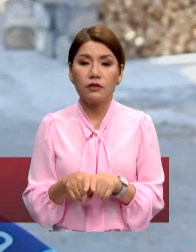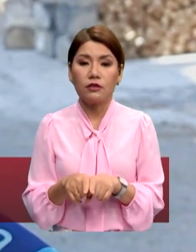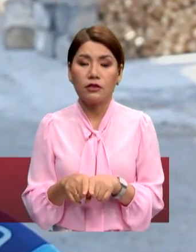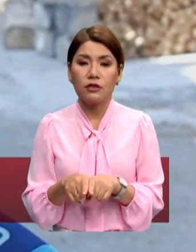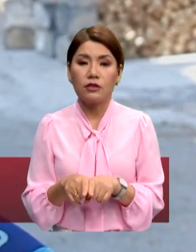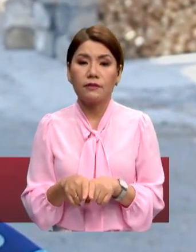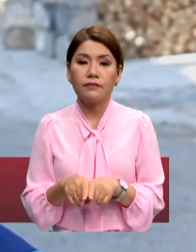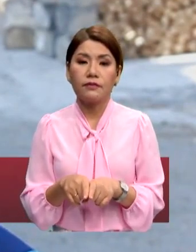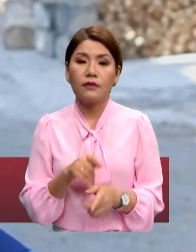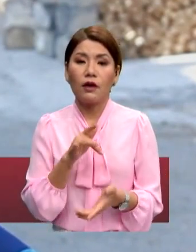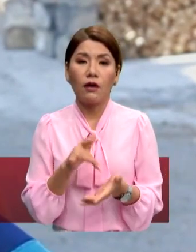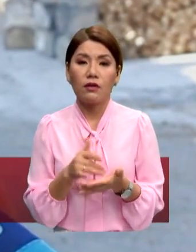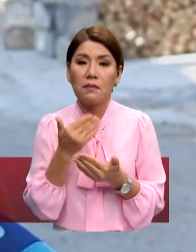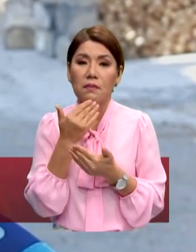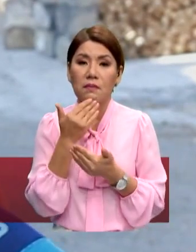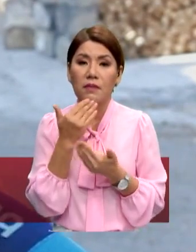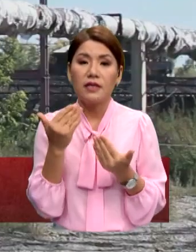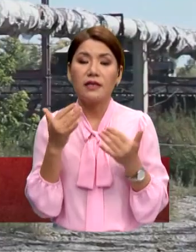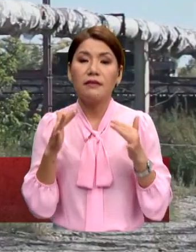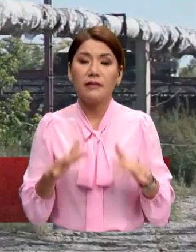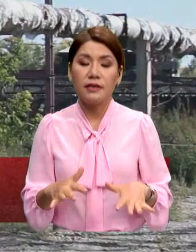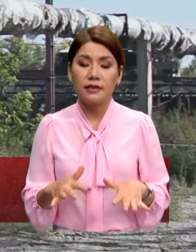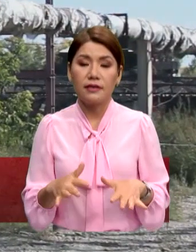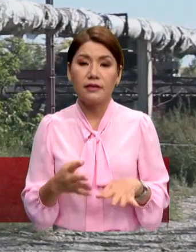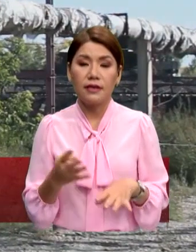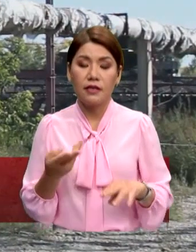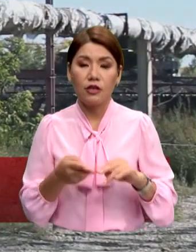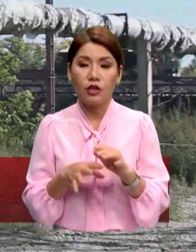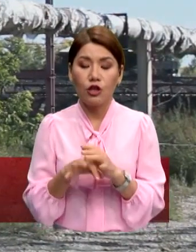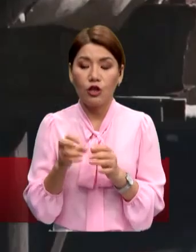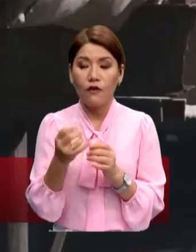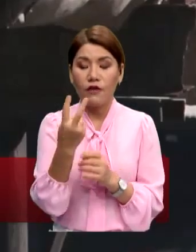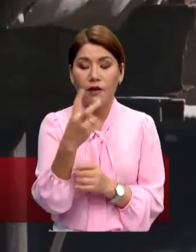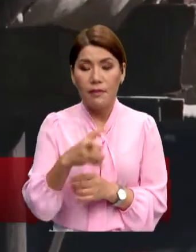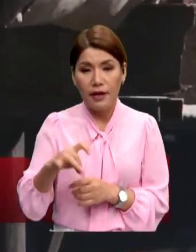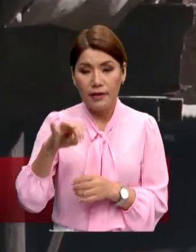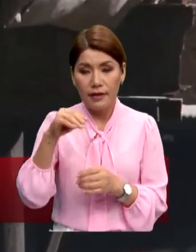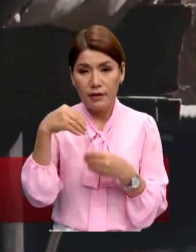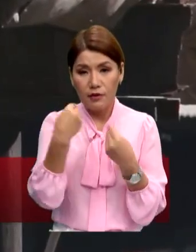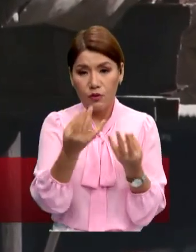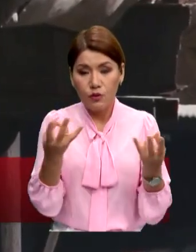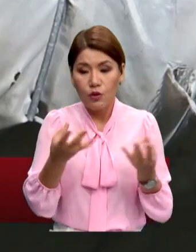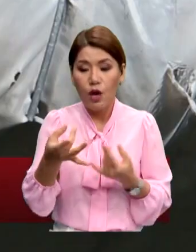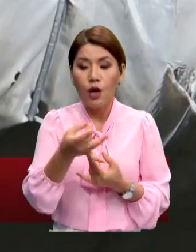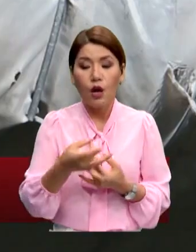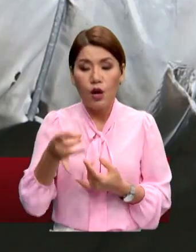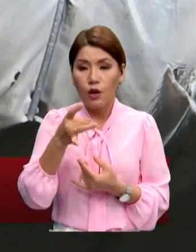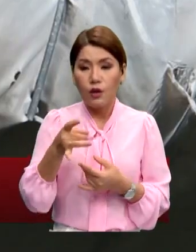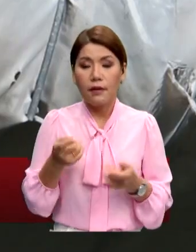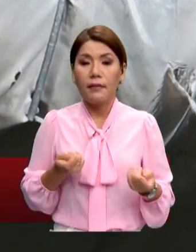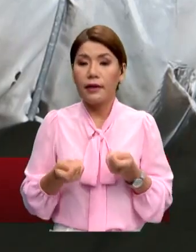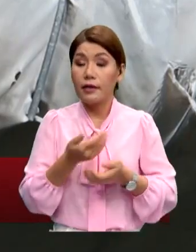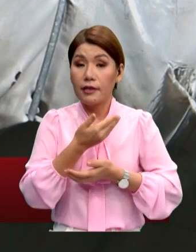Киргородок наш уже так, на последнем месте стоит. На ремонт теплосетей нужно 2 миллиарда тенге. Денег в районном бюджете нет.